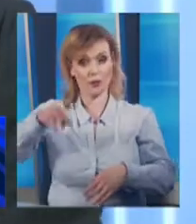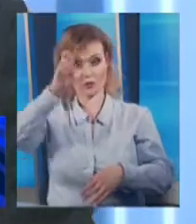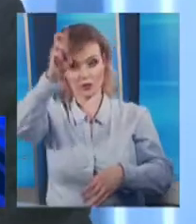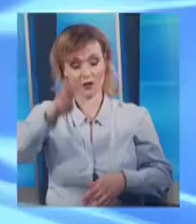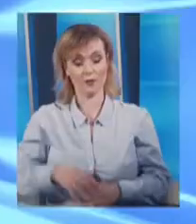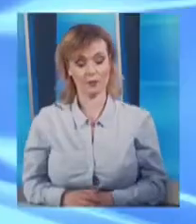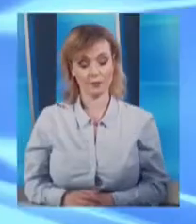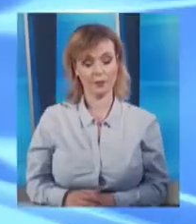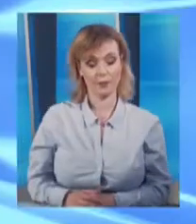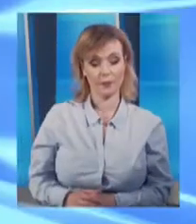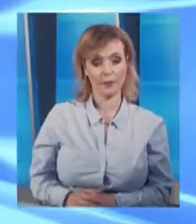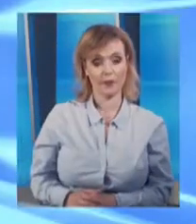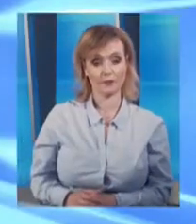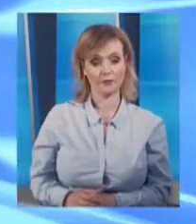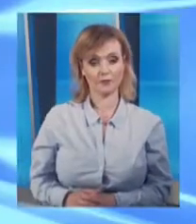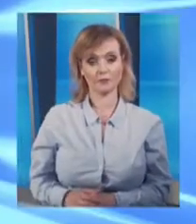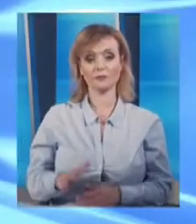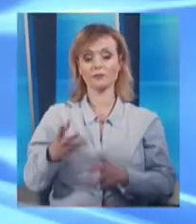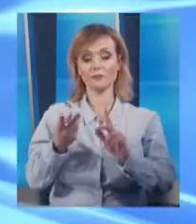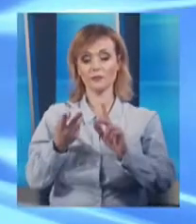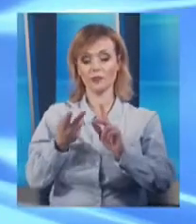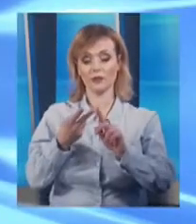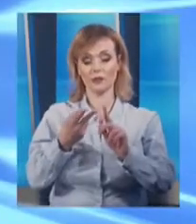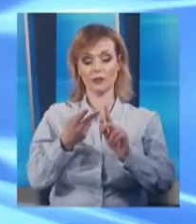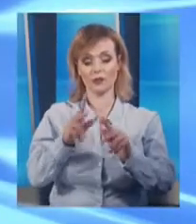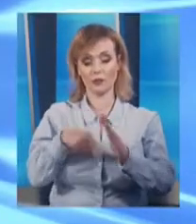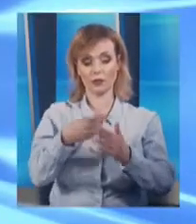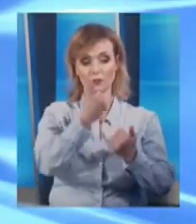Da. Mergem la întrebare pentru doamna Sandu.